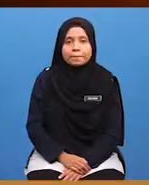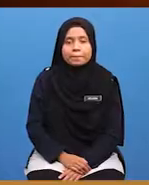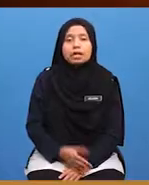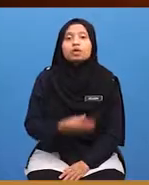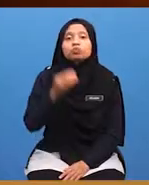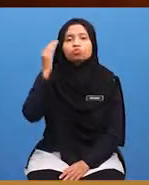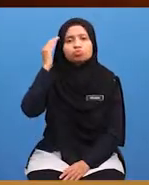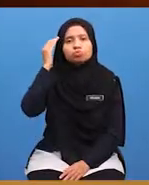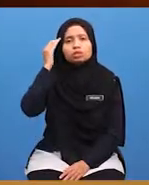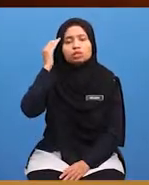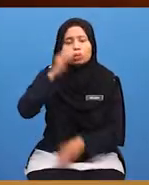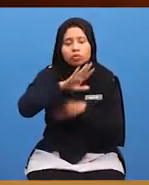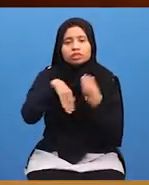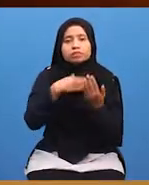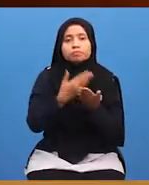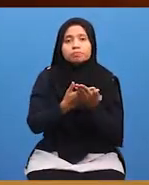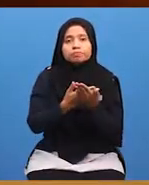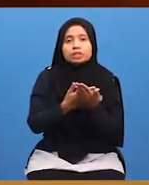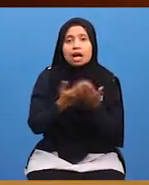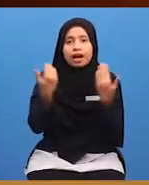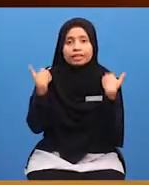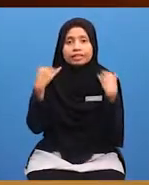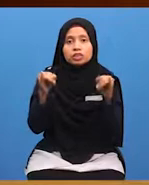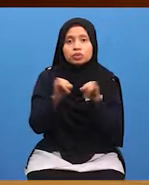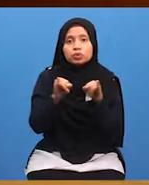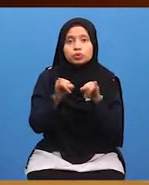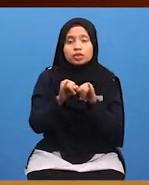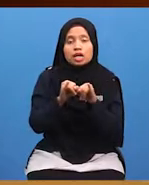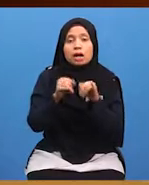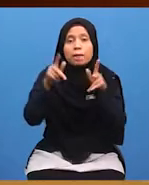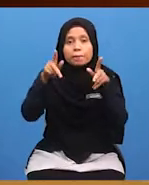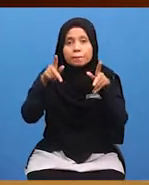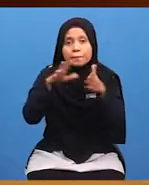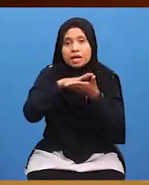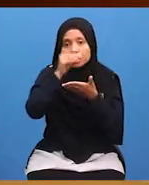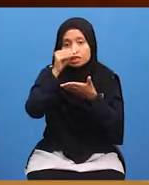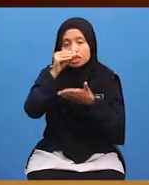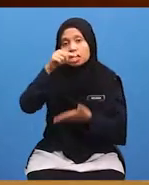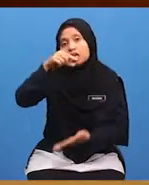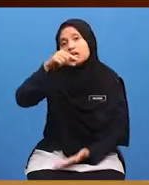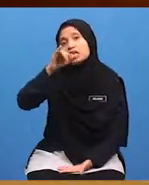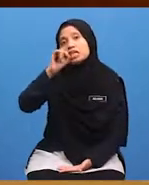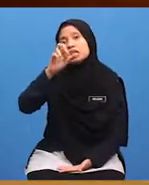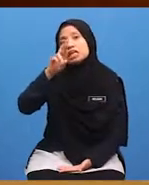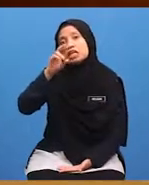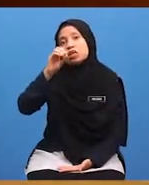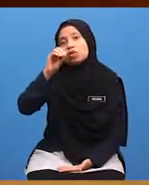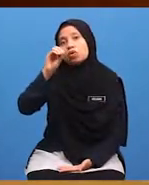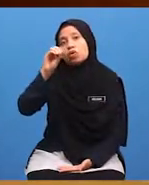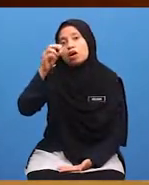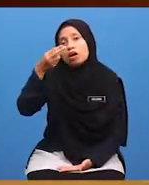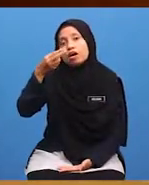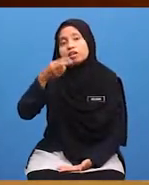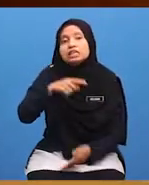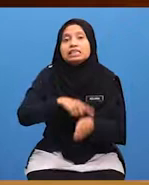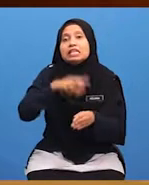Dan untuk pengetahuan para pelajar sekalian, terdapat juga pengajian qiraah Al-Quran dan qasidah yang berpusat di Mekah dan